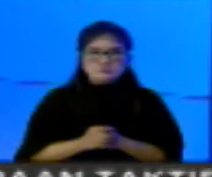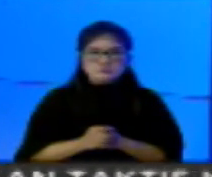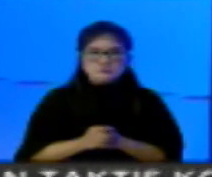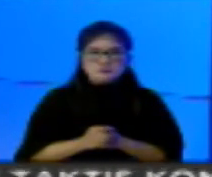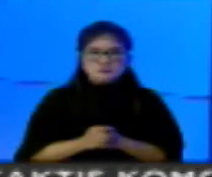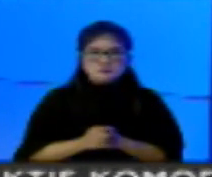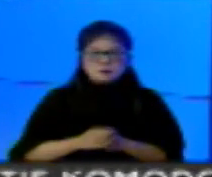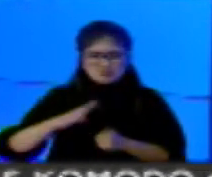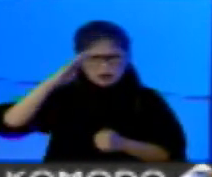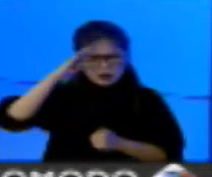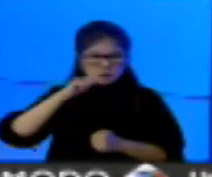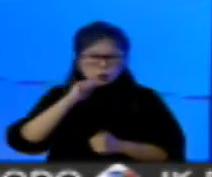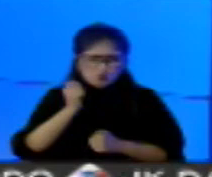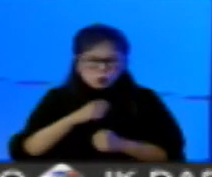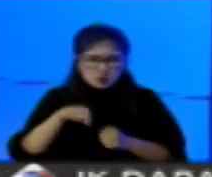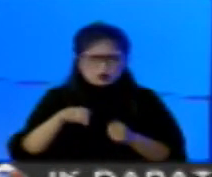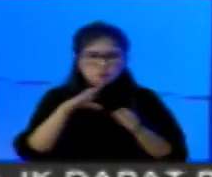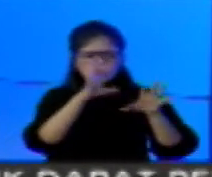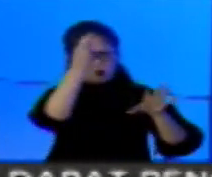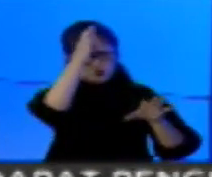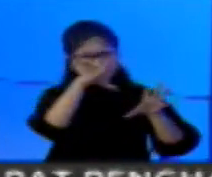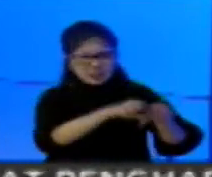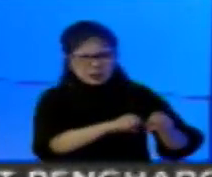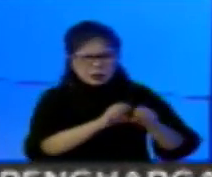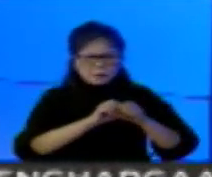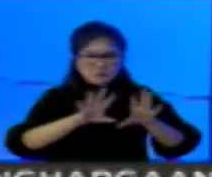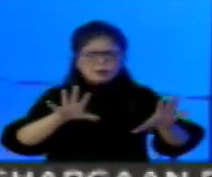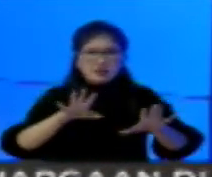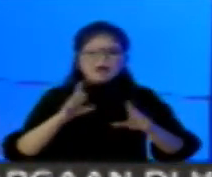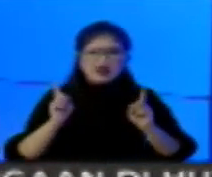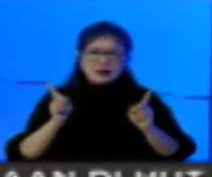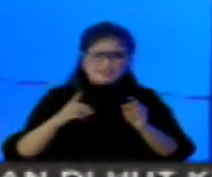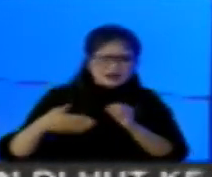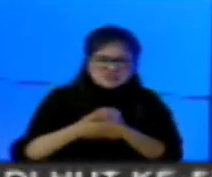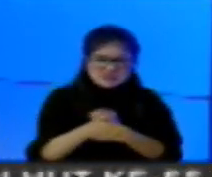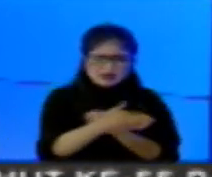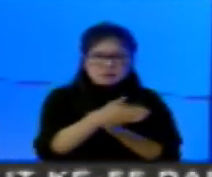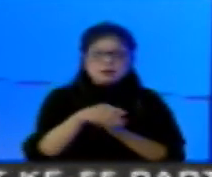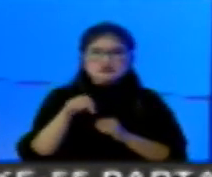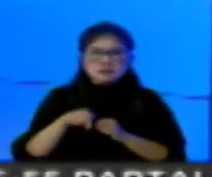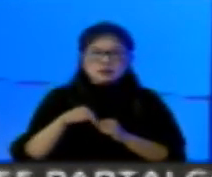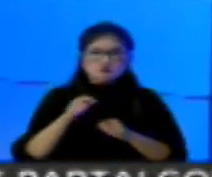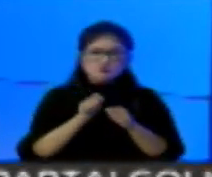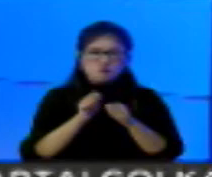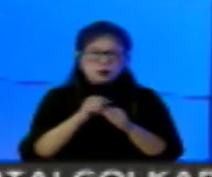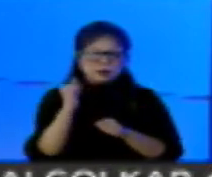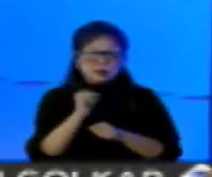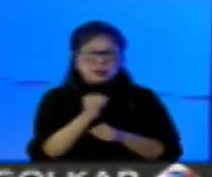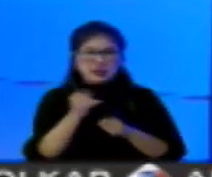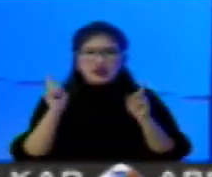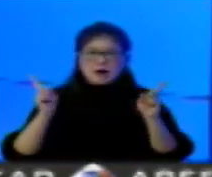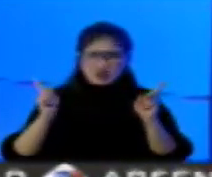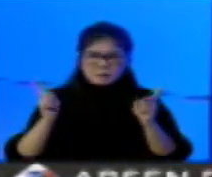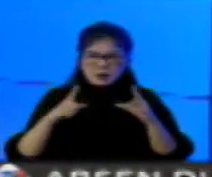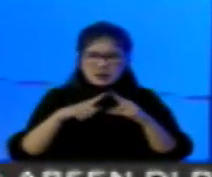Pria parubaya ini ditangkap polisi karena menyebarkan ajaran sesat yang berujung pada penistaan agama. Andi Malakuti